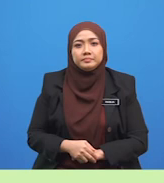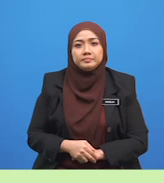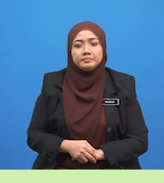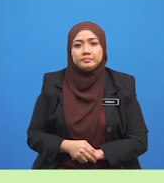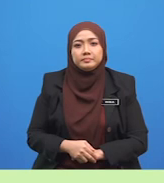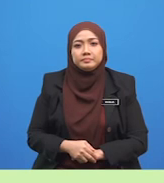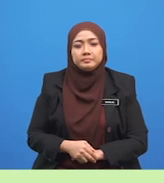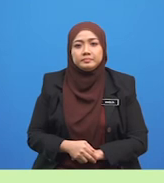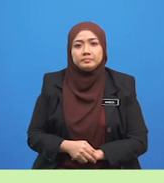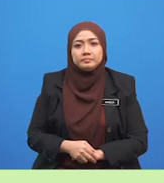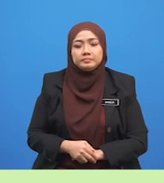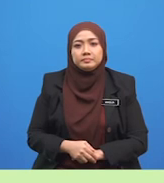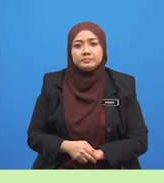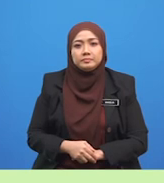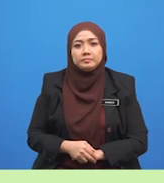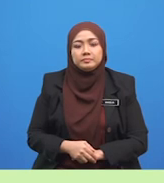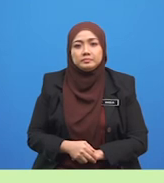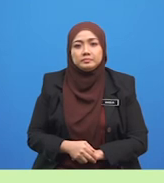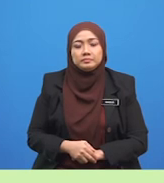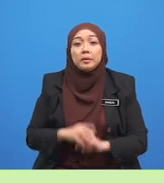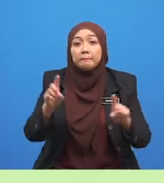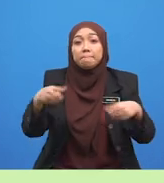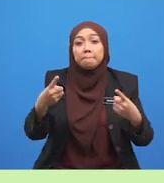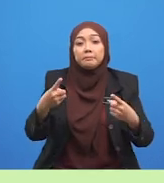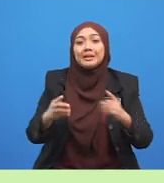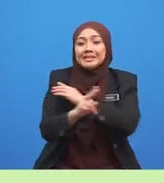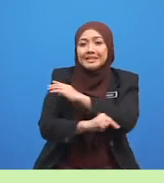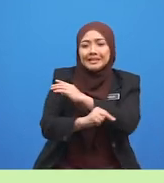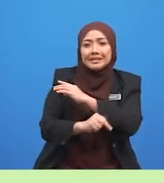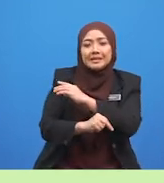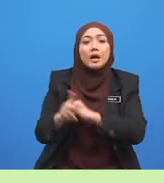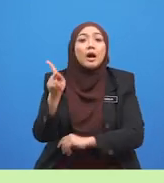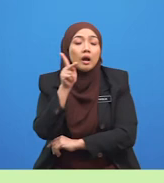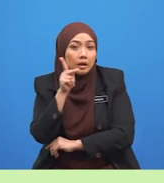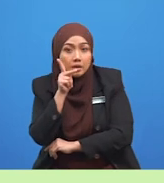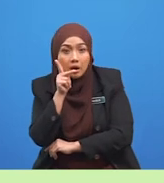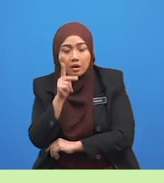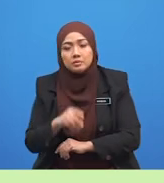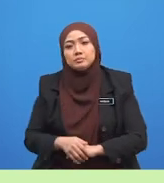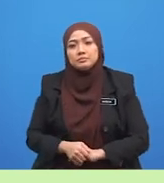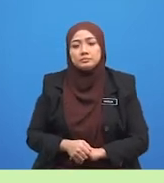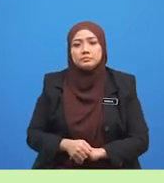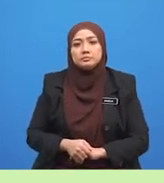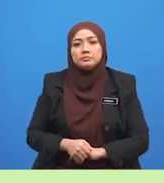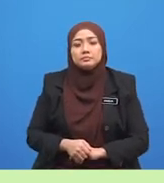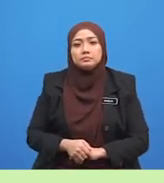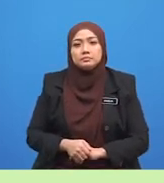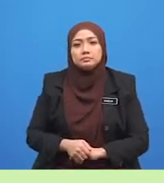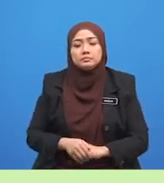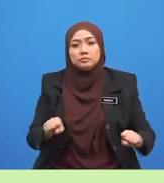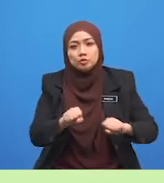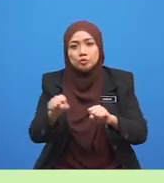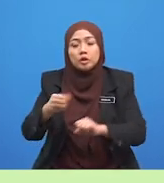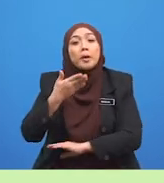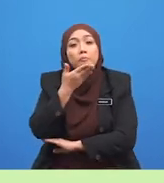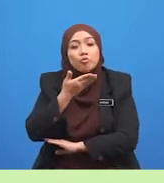Okey, baiklah. Kita pergi ke negeri Kedah. Terdapat sungai utama di sana iaitu Sungai